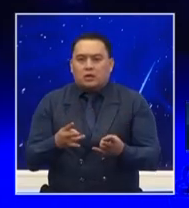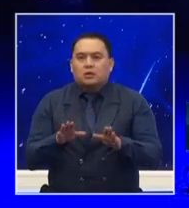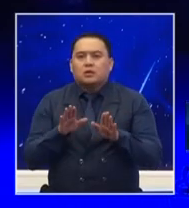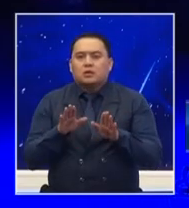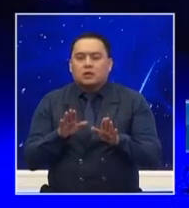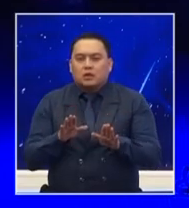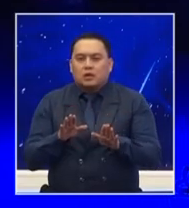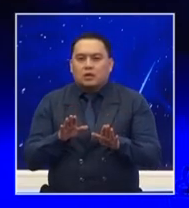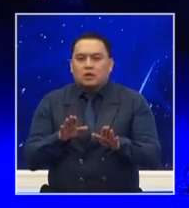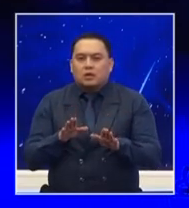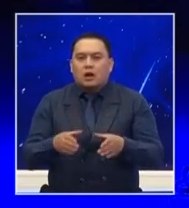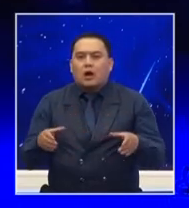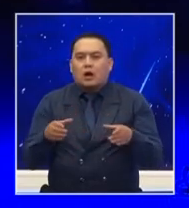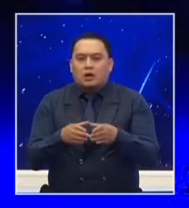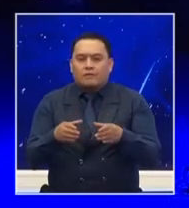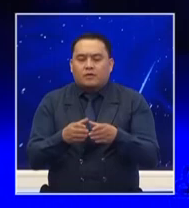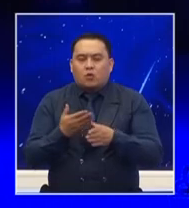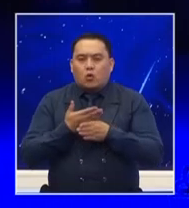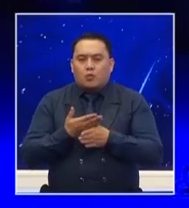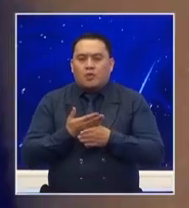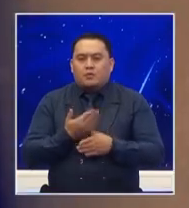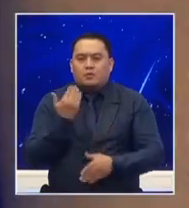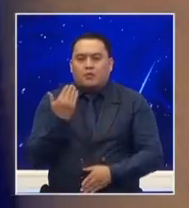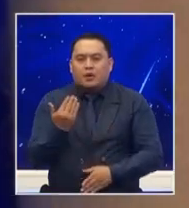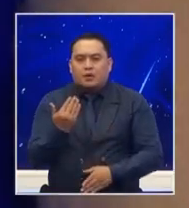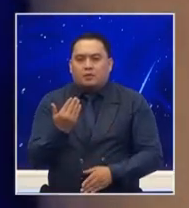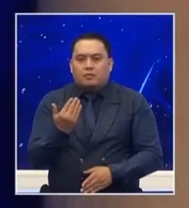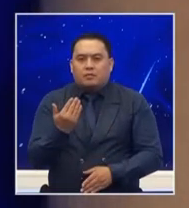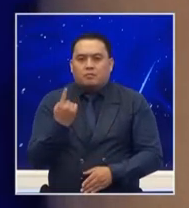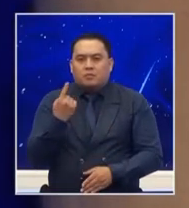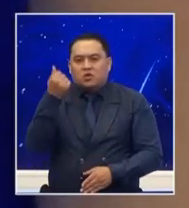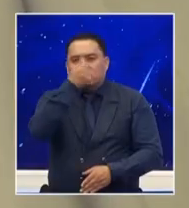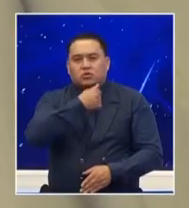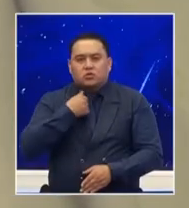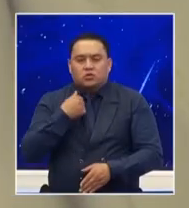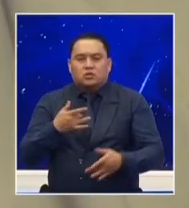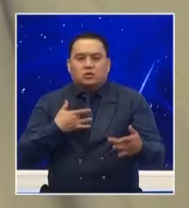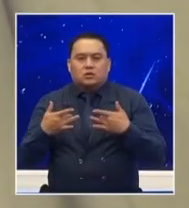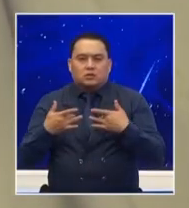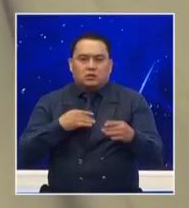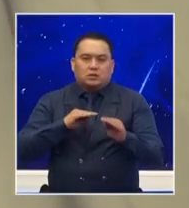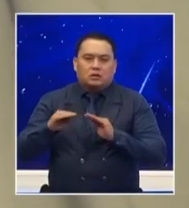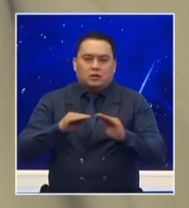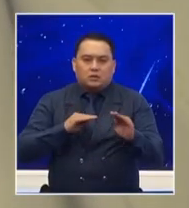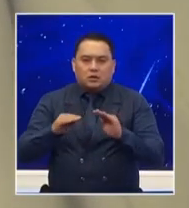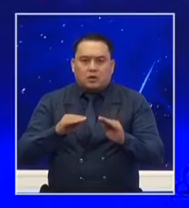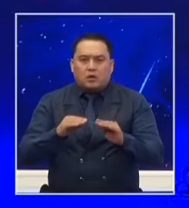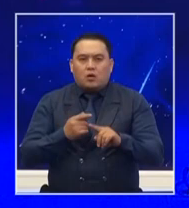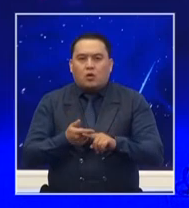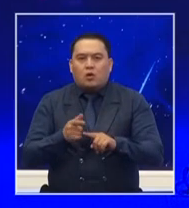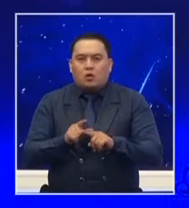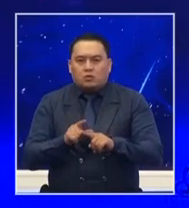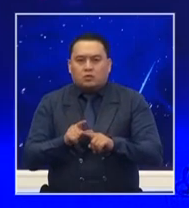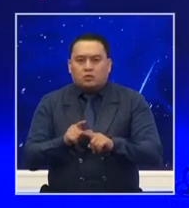осы коллективтің арқасында бәрі. Бұған бір жылдай жуық дайындалдық. Бұл қойылымда алаштың